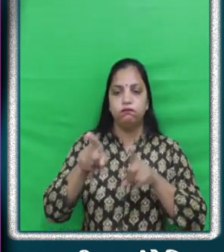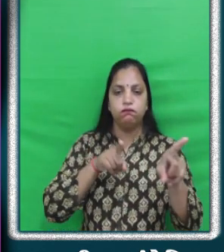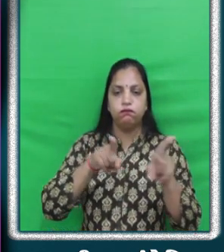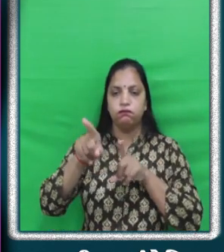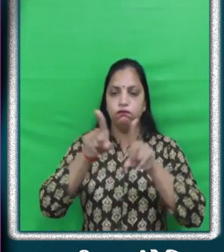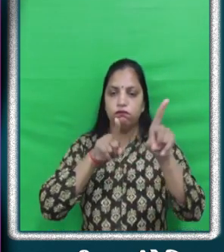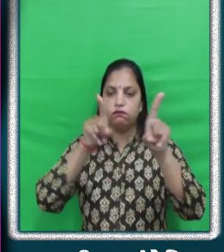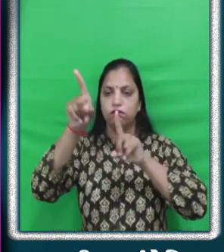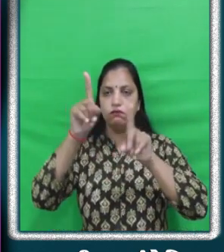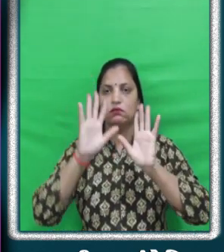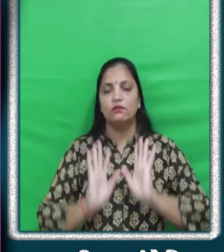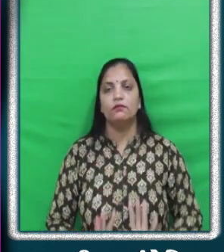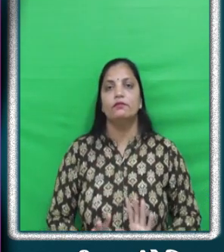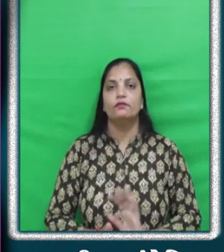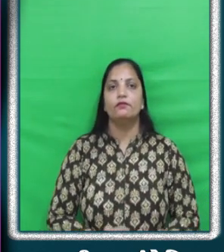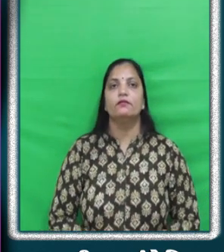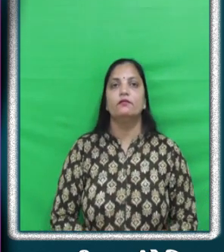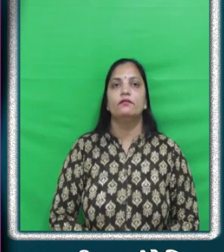જશે.